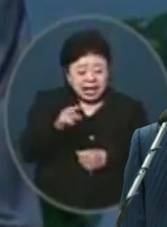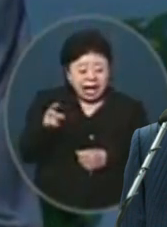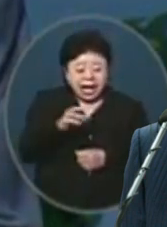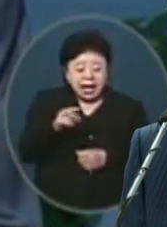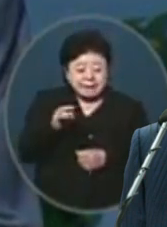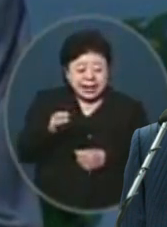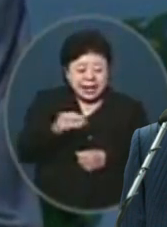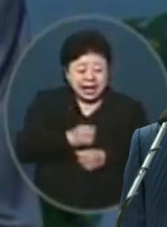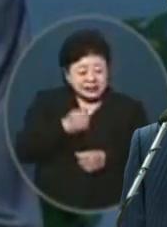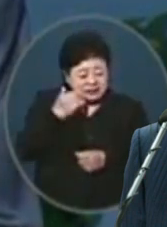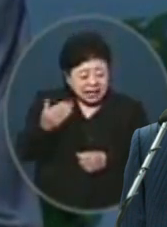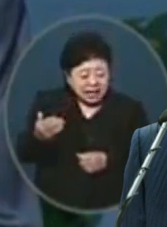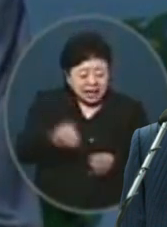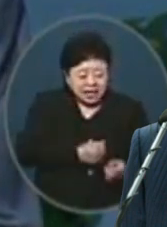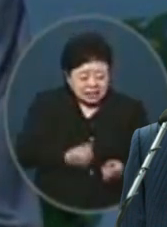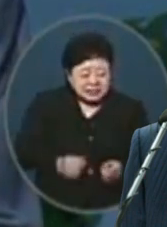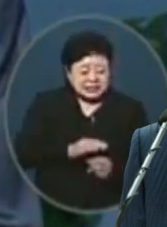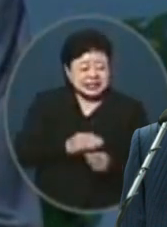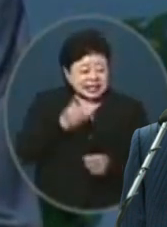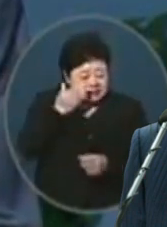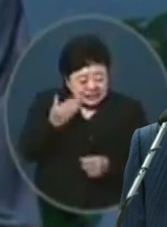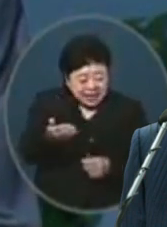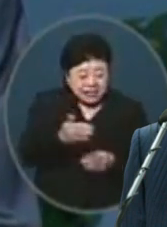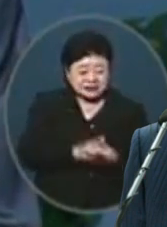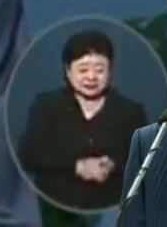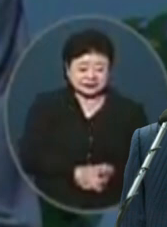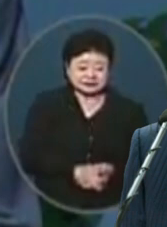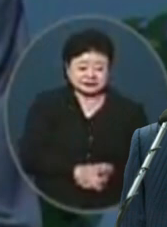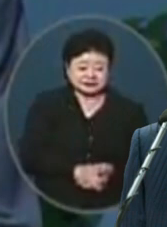하느냐? 희생적으로 나를 사랑하느냐?